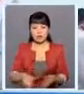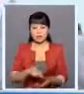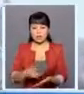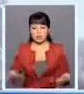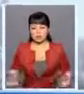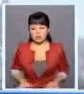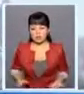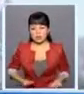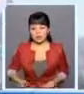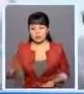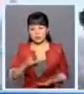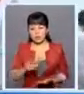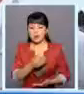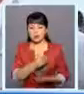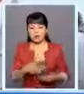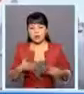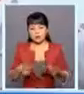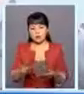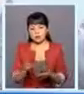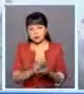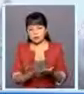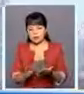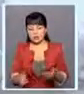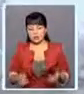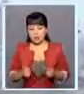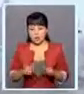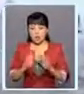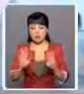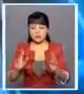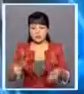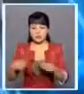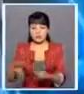жастары өз тілектерін жазып, алдағы уақытта мұражайға тапсырылатын болады.